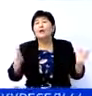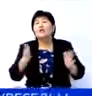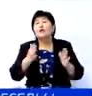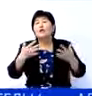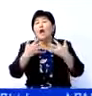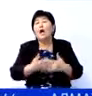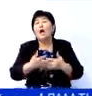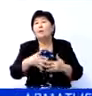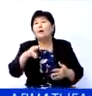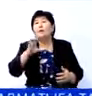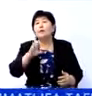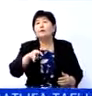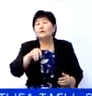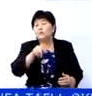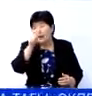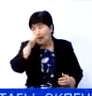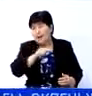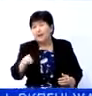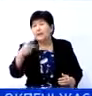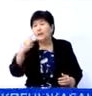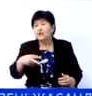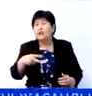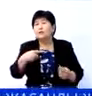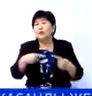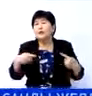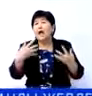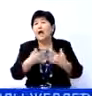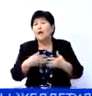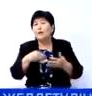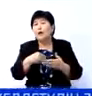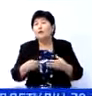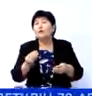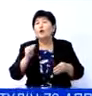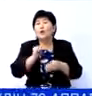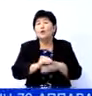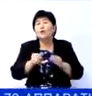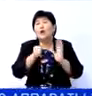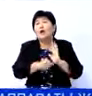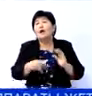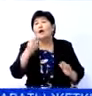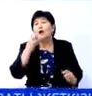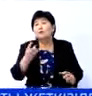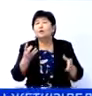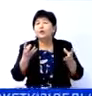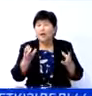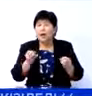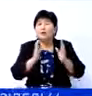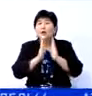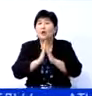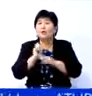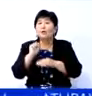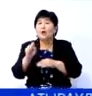аппаратына маусым айында 20 портативті аппарат алынып, қосымша 63-ке тағы да өтінім